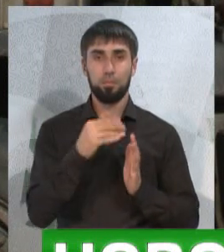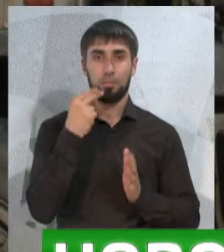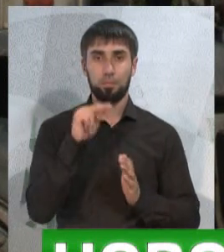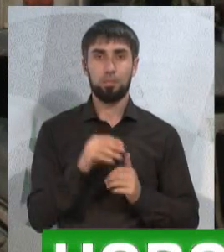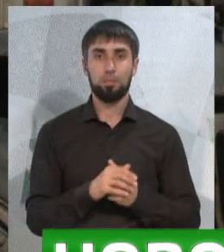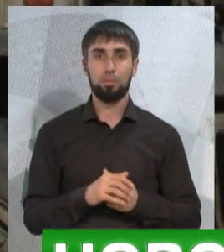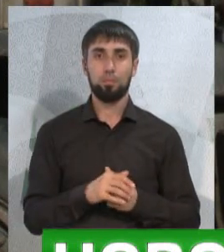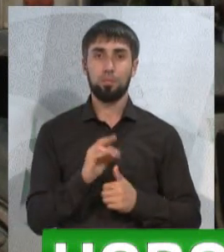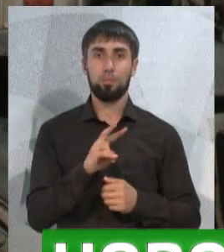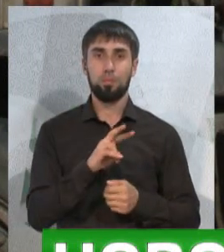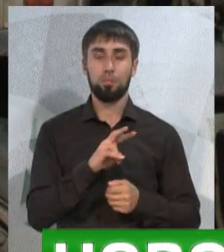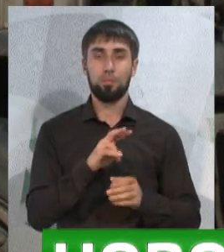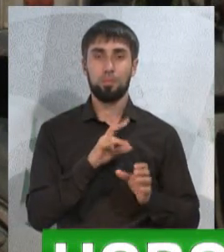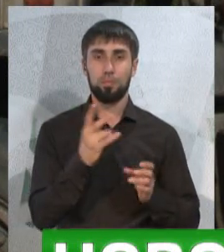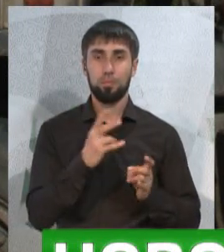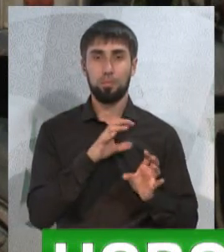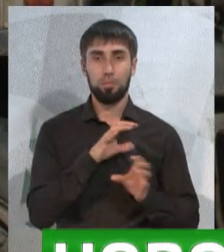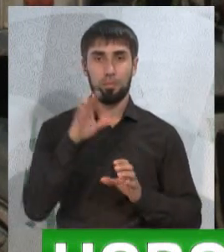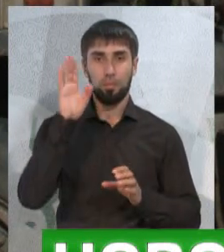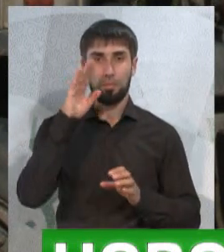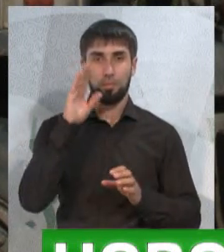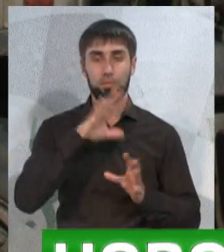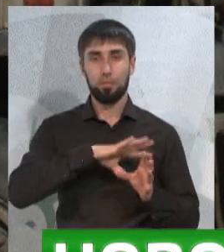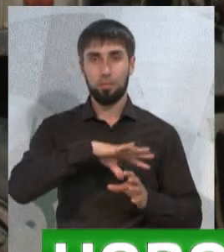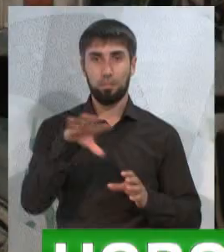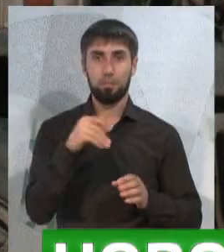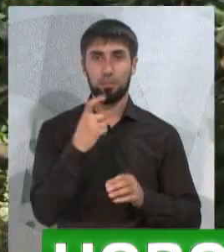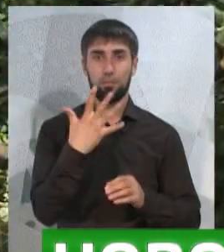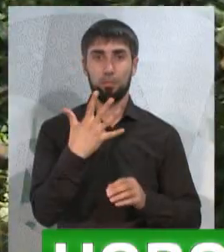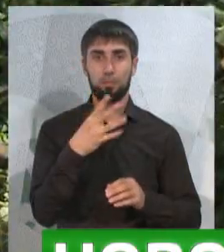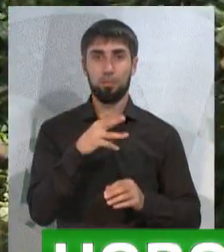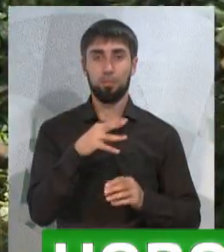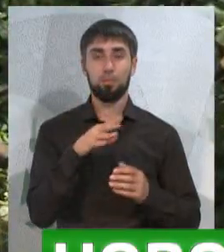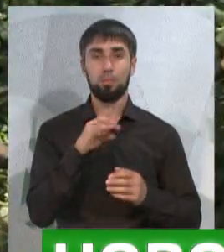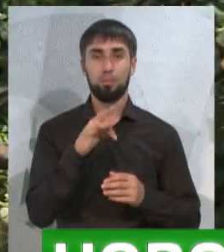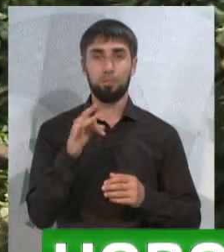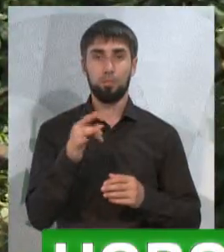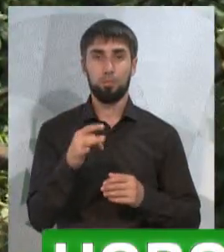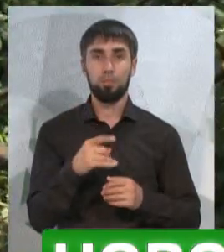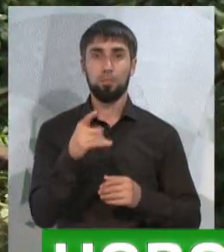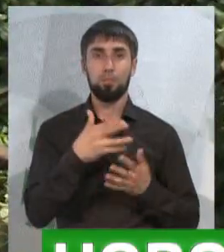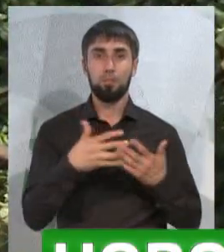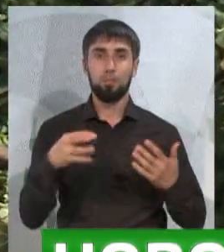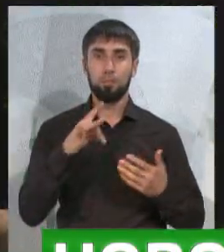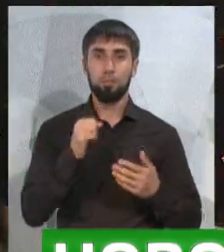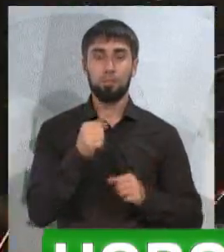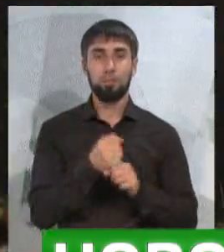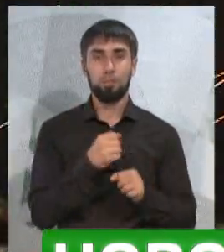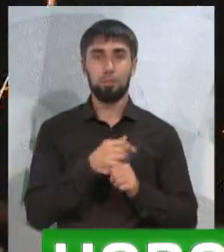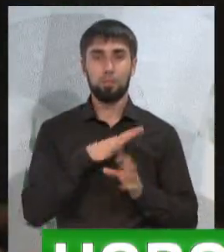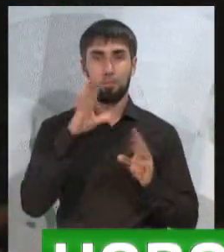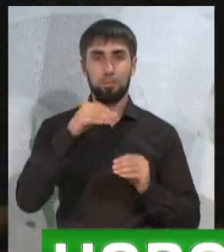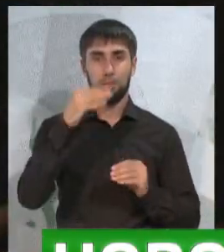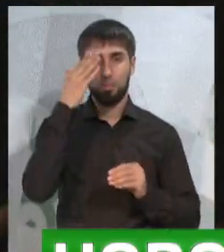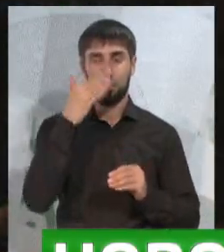и он должен обеспечить водой весь этот 105-й микрорайон. Вопрос с водой решается разными мерами на протяжении всего лета.